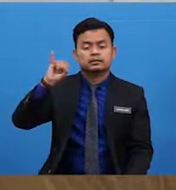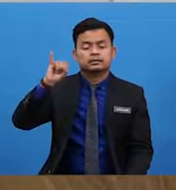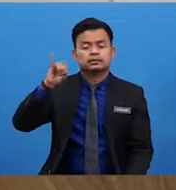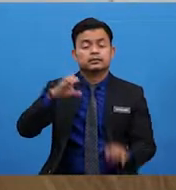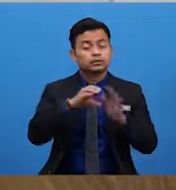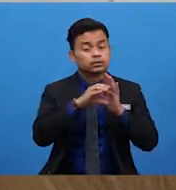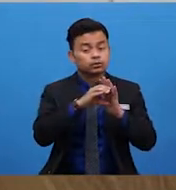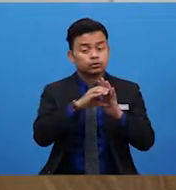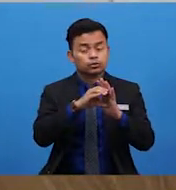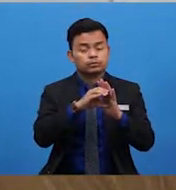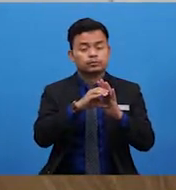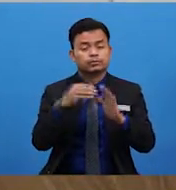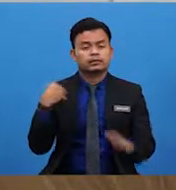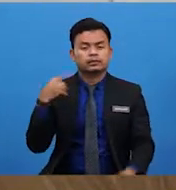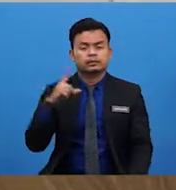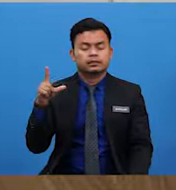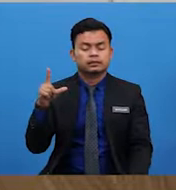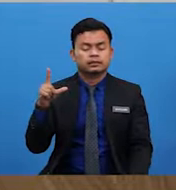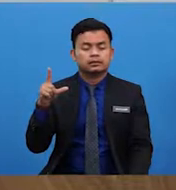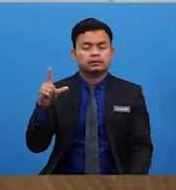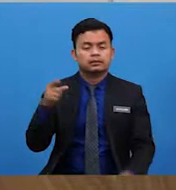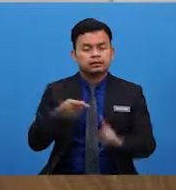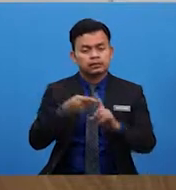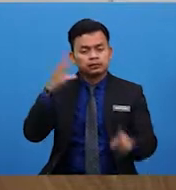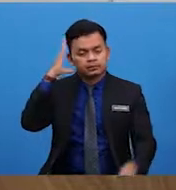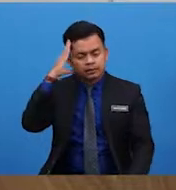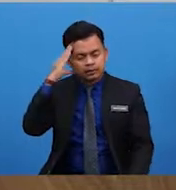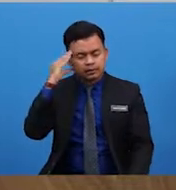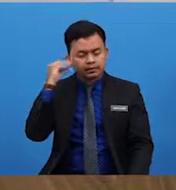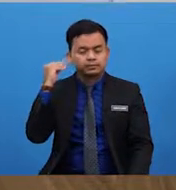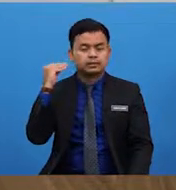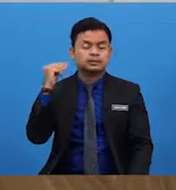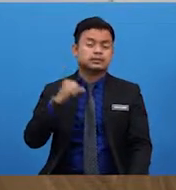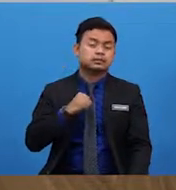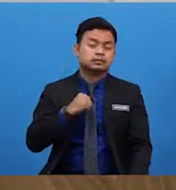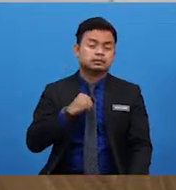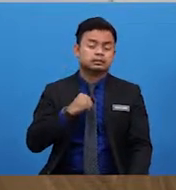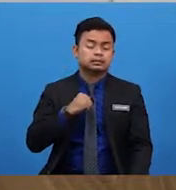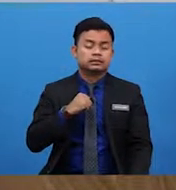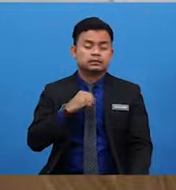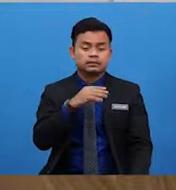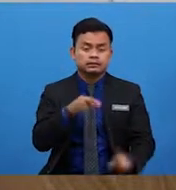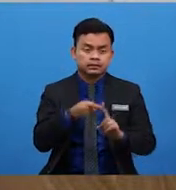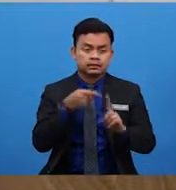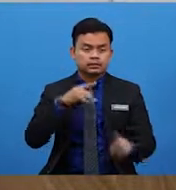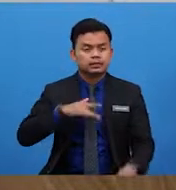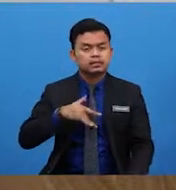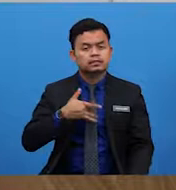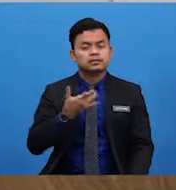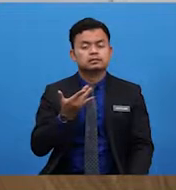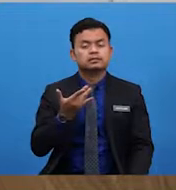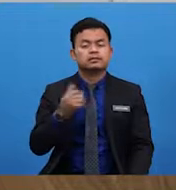melalui ekspresi terhadap pengelola berpengalaman yaitu SP sinilah ide Pajero perasaan sewaktu bila Plaza